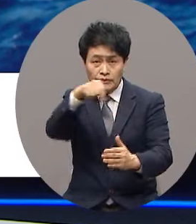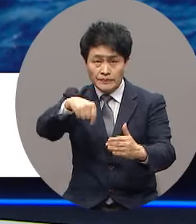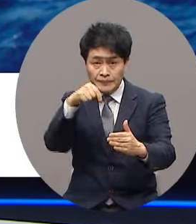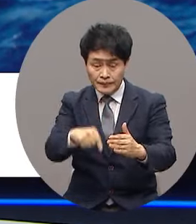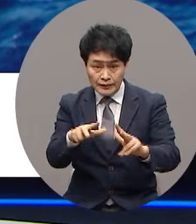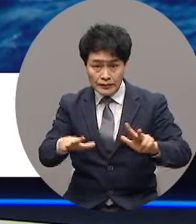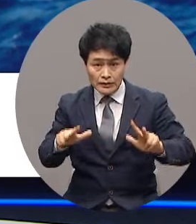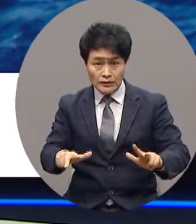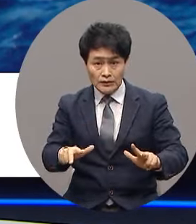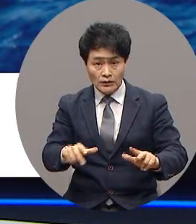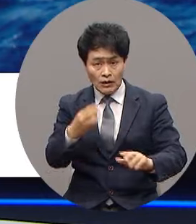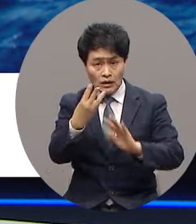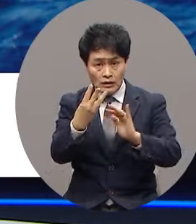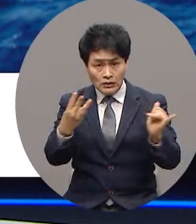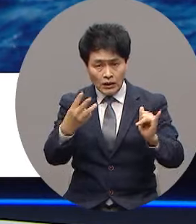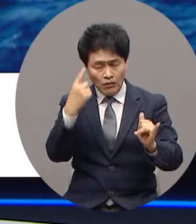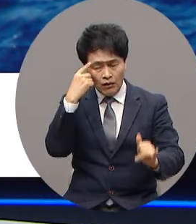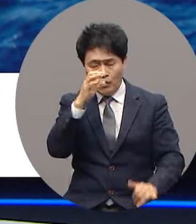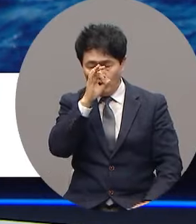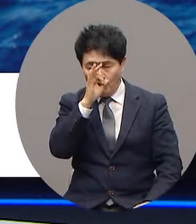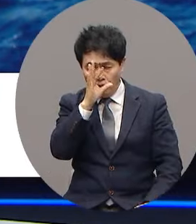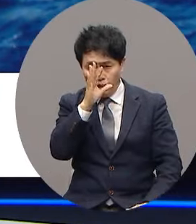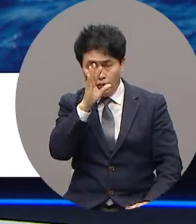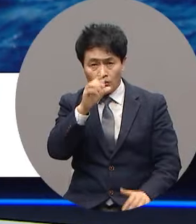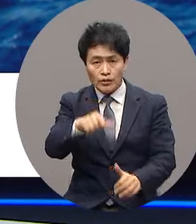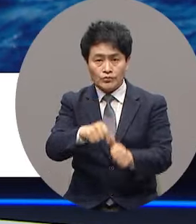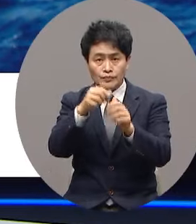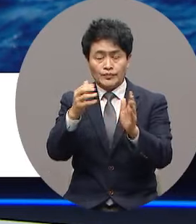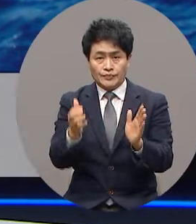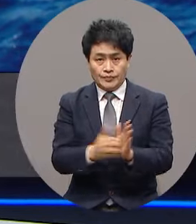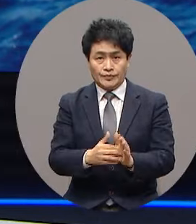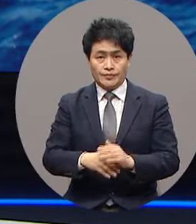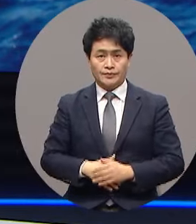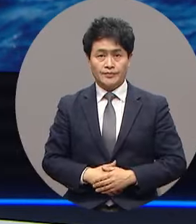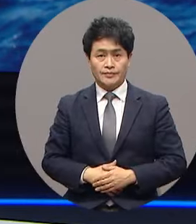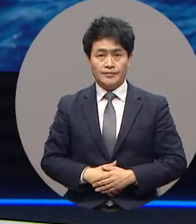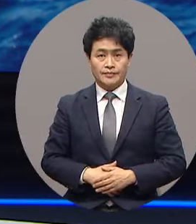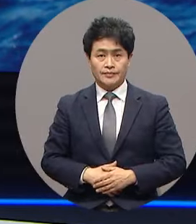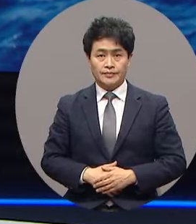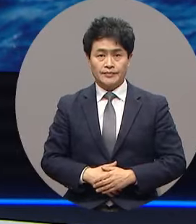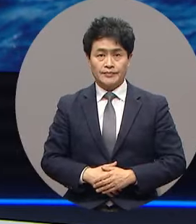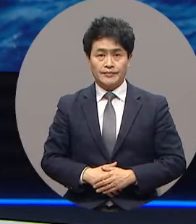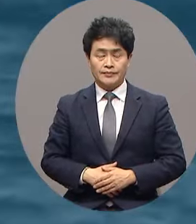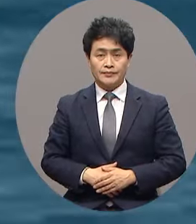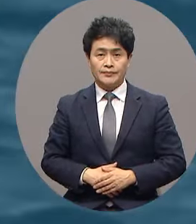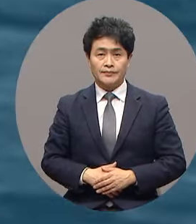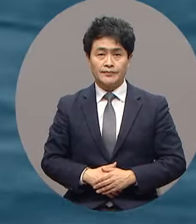가운데 현재까지 선원 3명이 의식이 없는 상태로 구조됐습니다. 송재원 기자입니다.